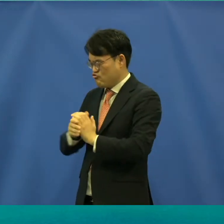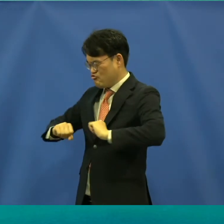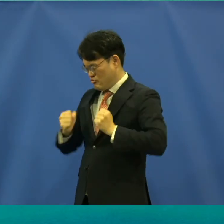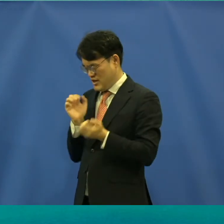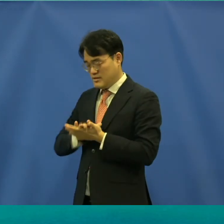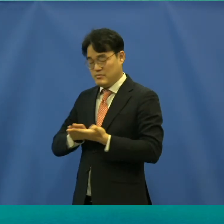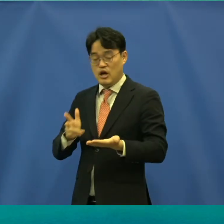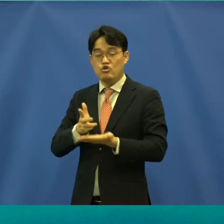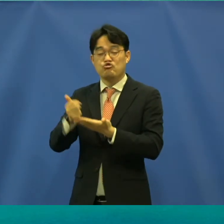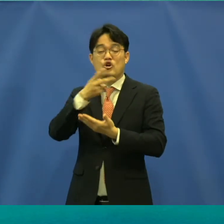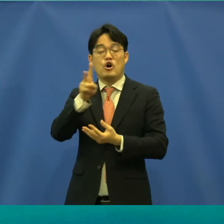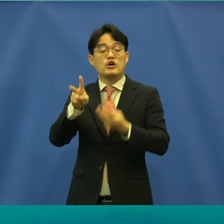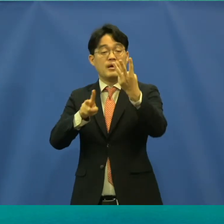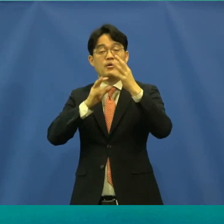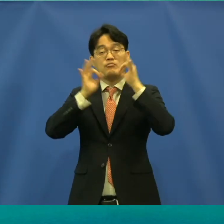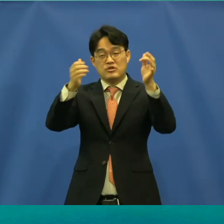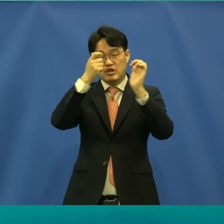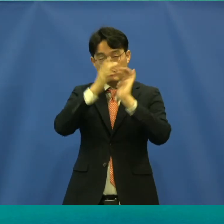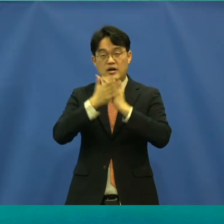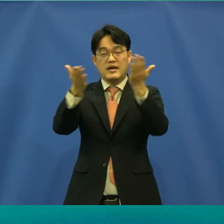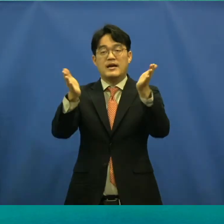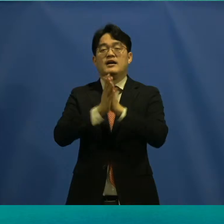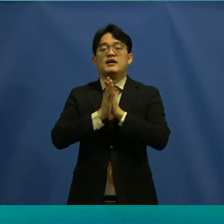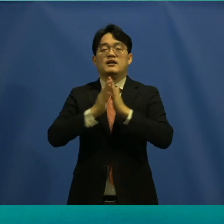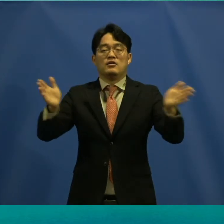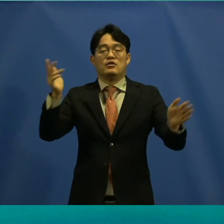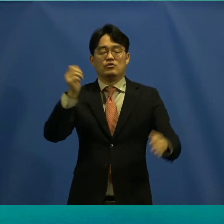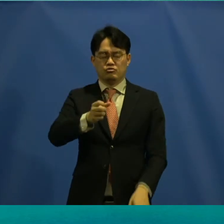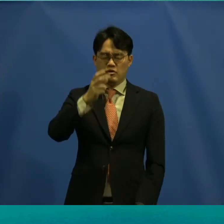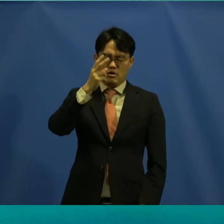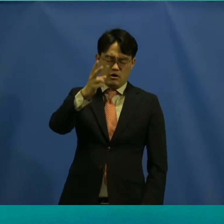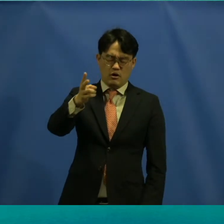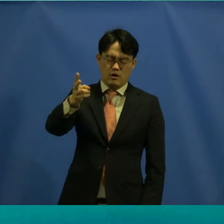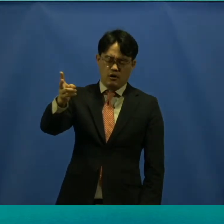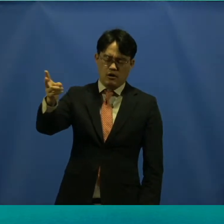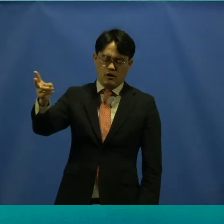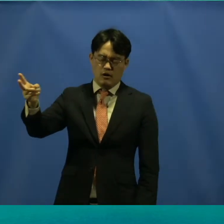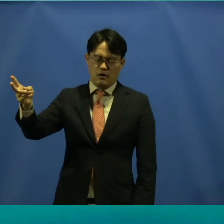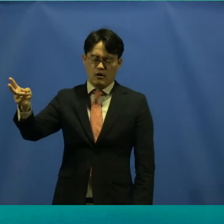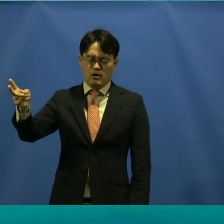번 한번 외치고 기도하며 나가겠습니다. 주여,